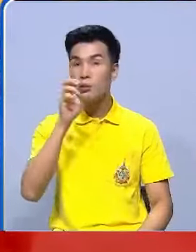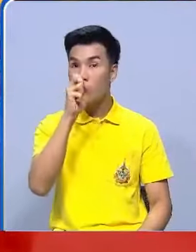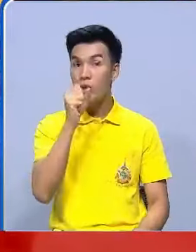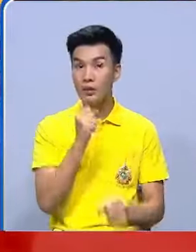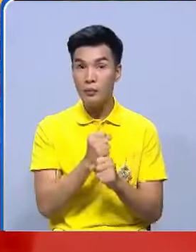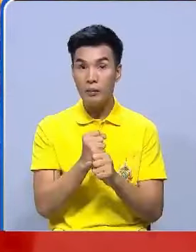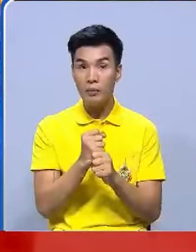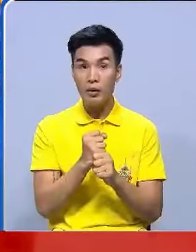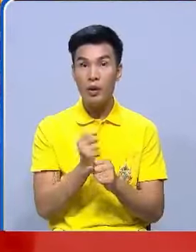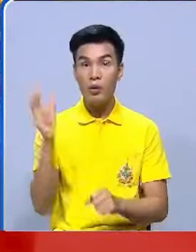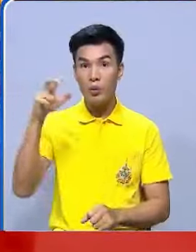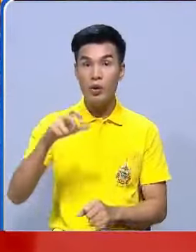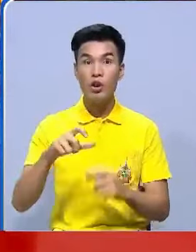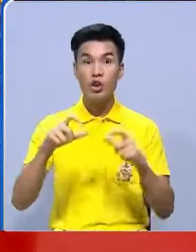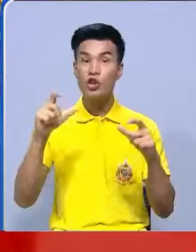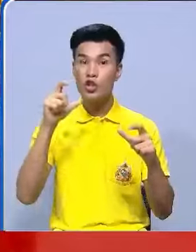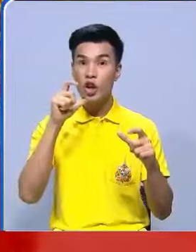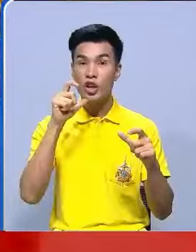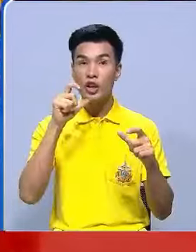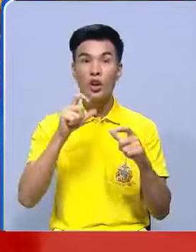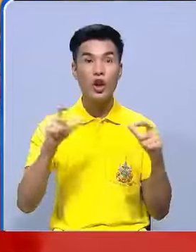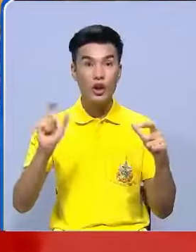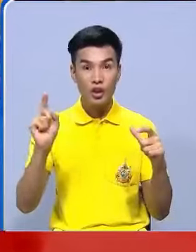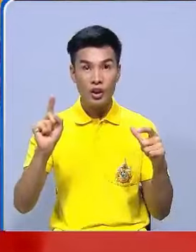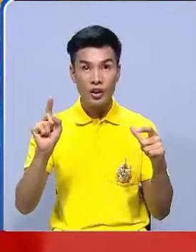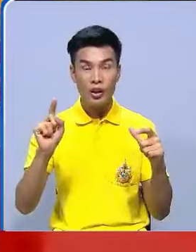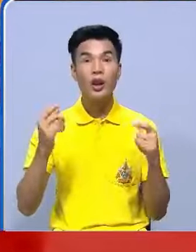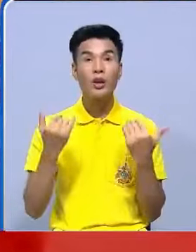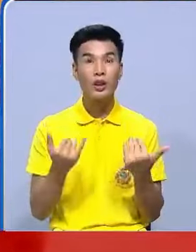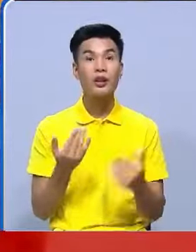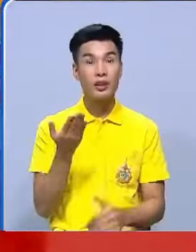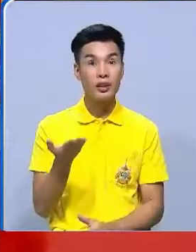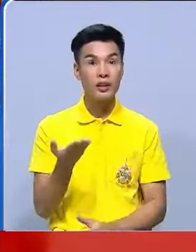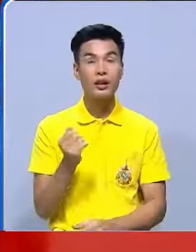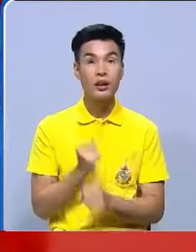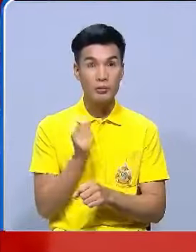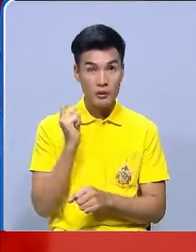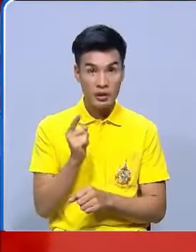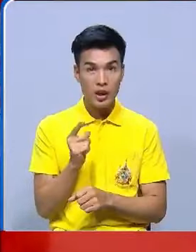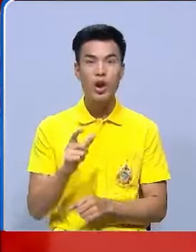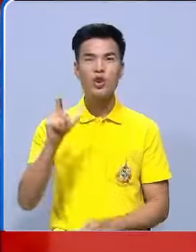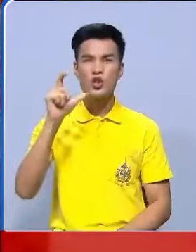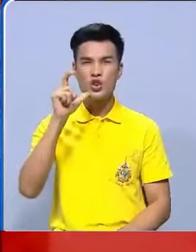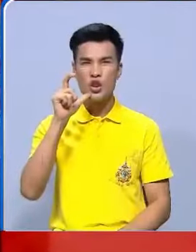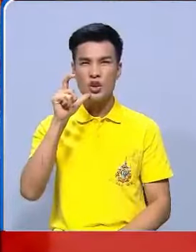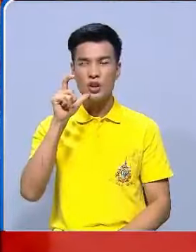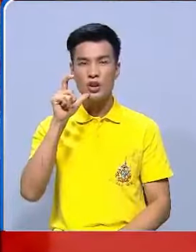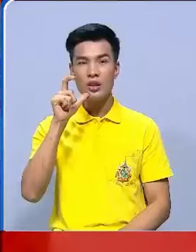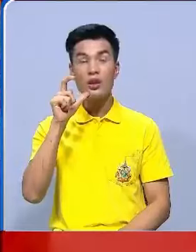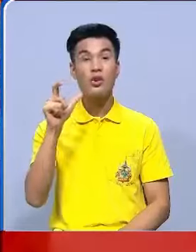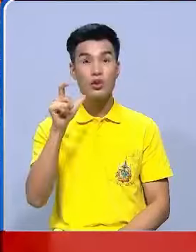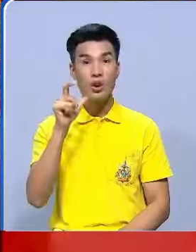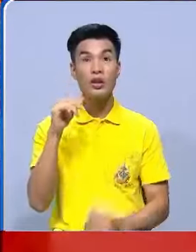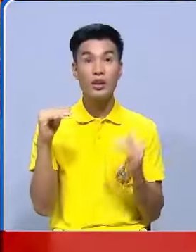ซียนขนาดของเขาจะมีขนาดใหญ่ขนาดไหนนะครับซึ่งขนาดของเขาเนี่ยทำออกมาจริงๆเนี่ยใหญ่มากๆนะครับใหญ่แบบขนาดเท่